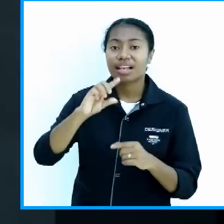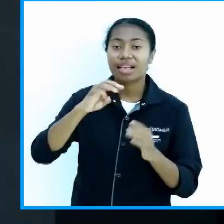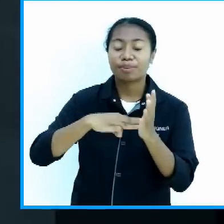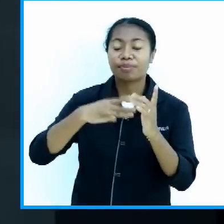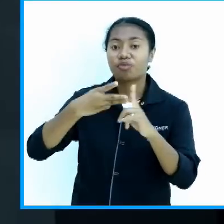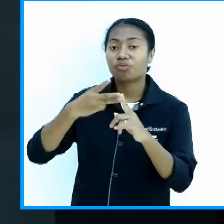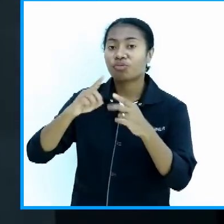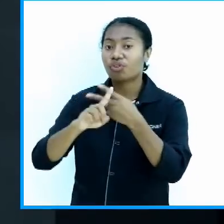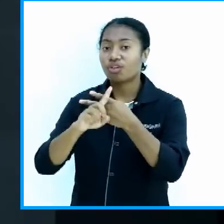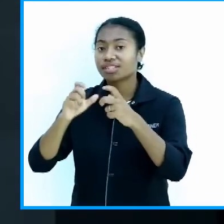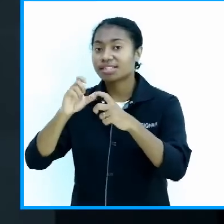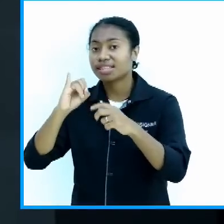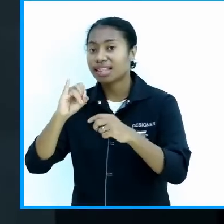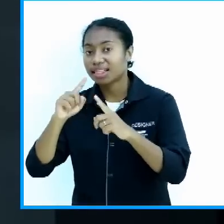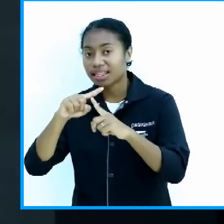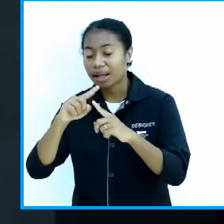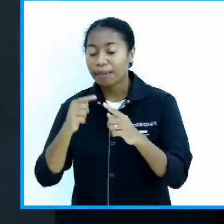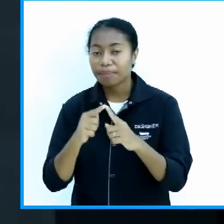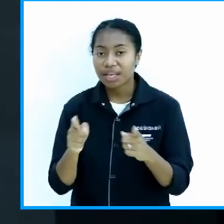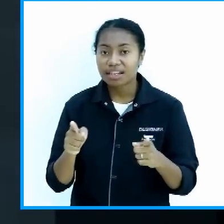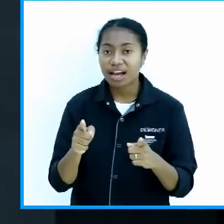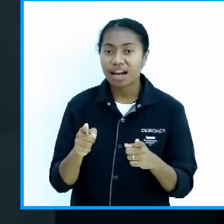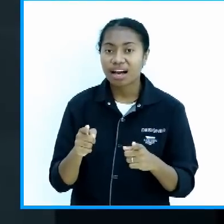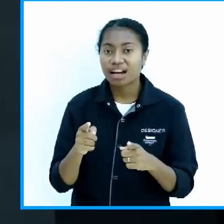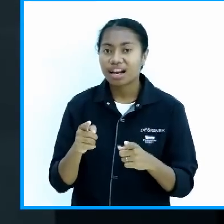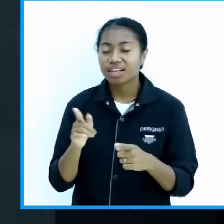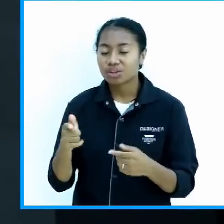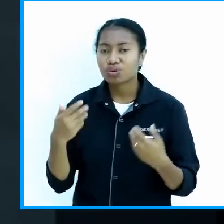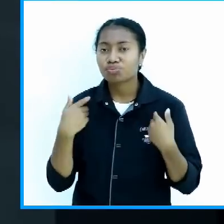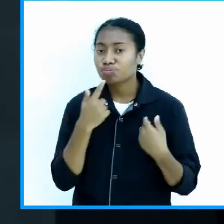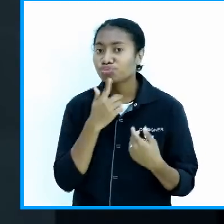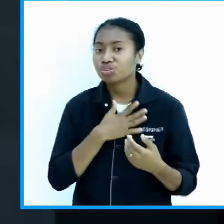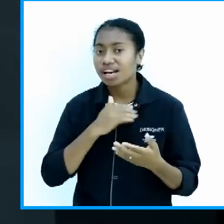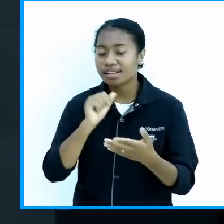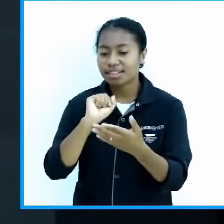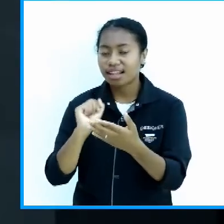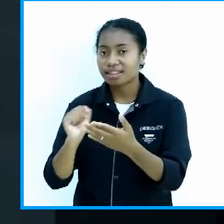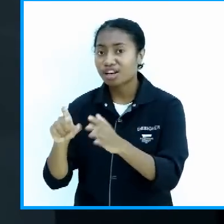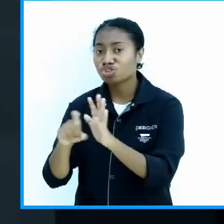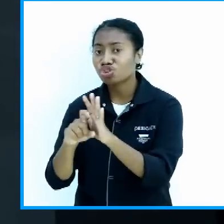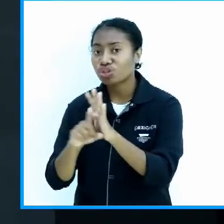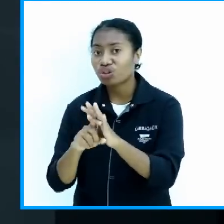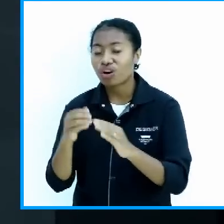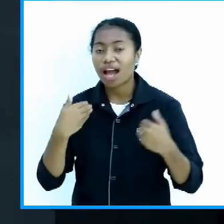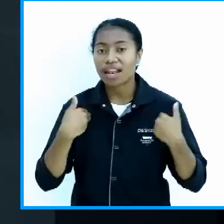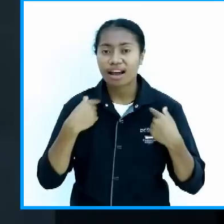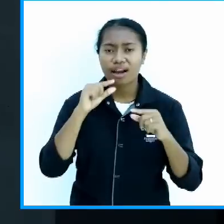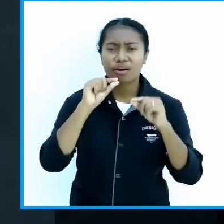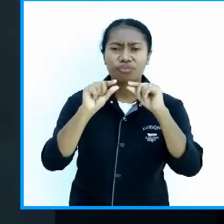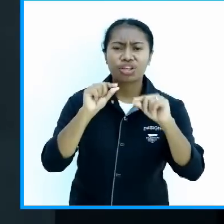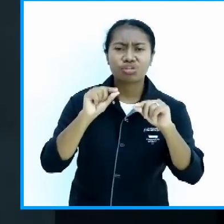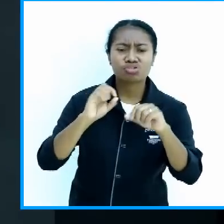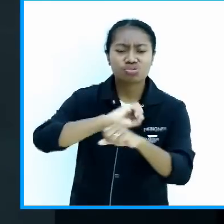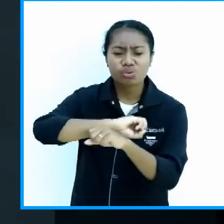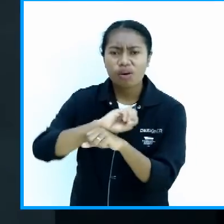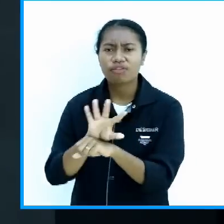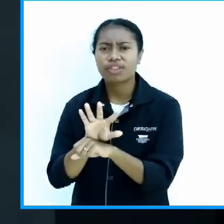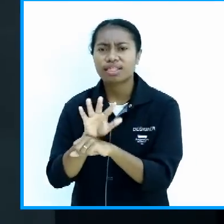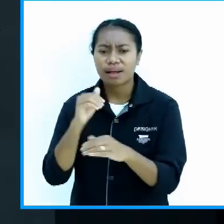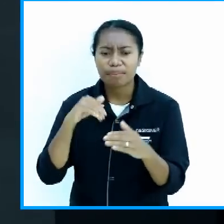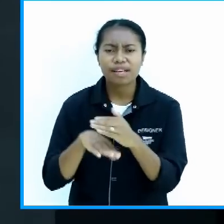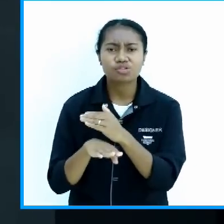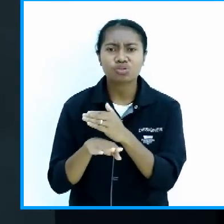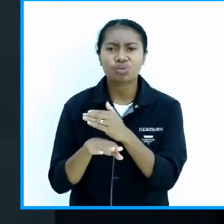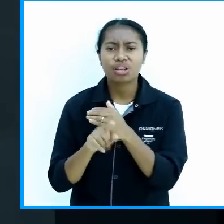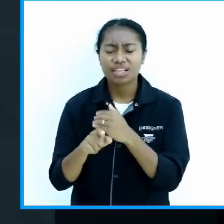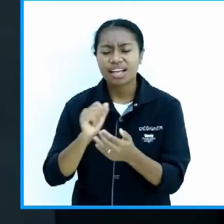catatan. Catatan mereka ini akan mencatat, misalnya ada virus COVID masuk.